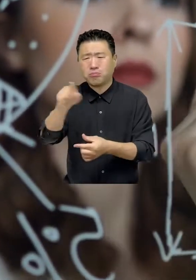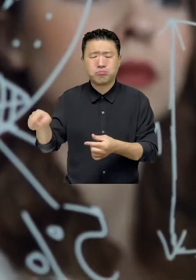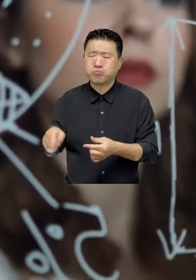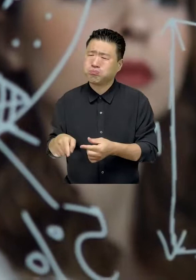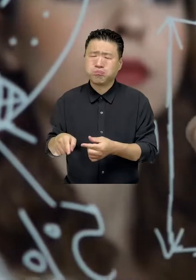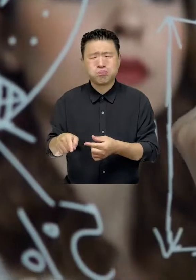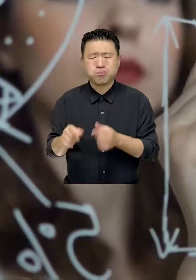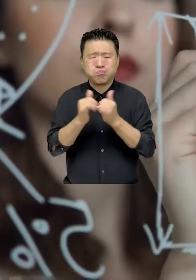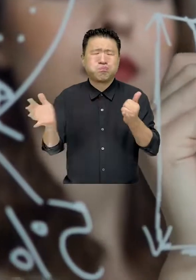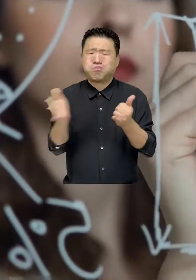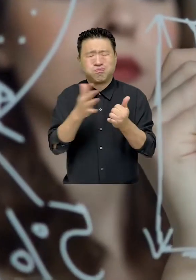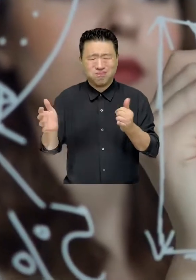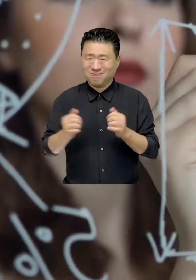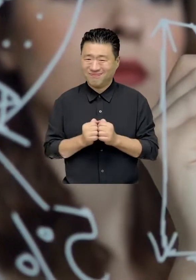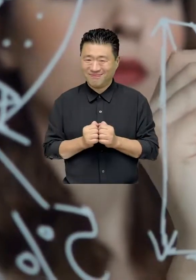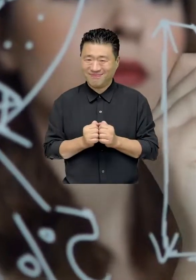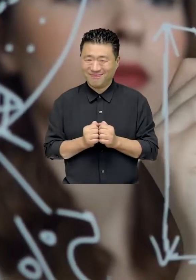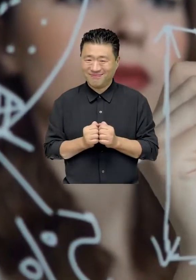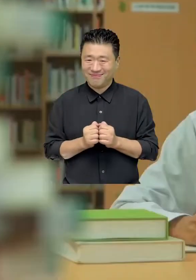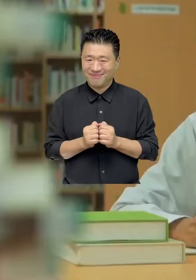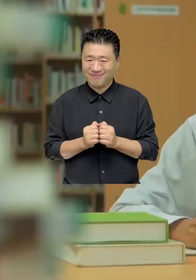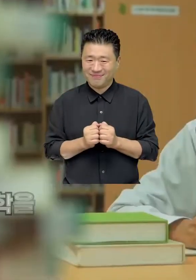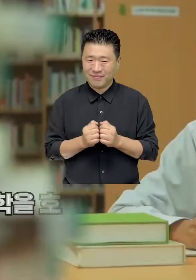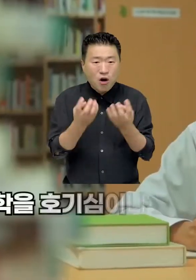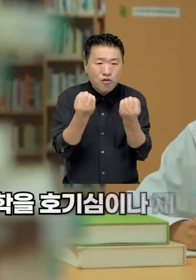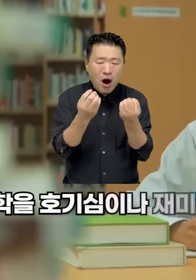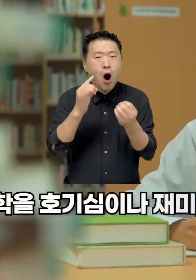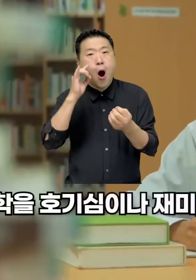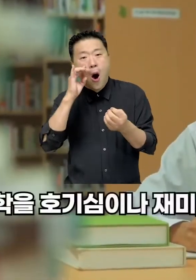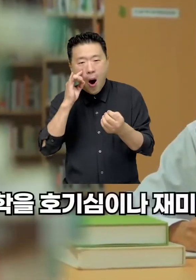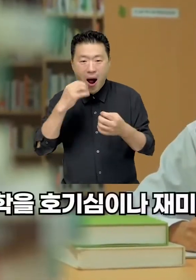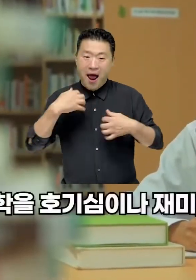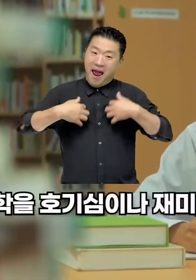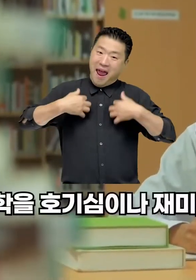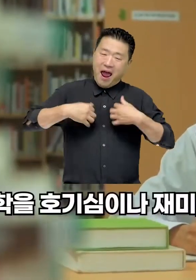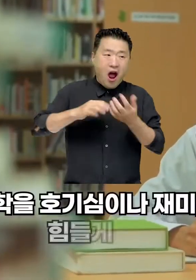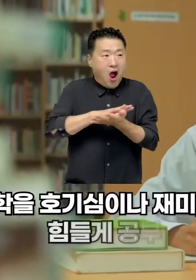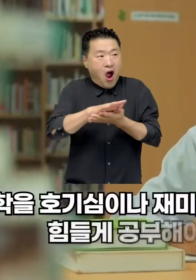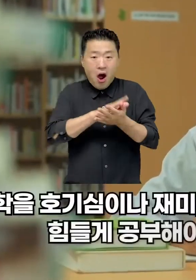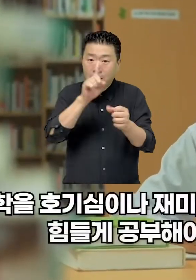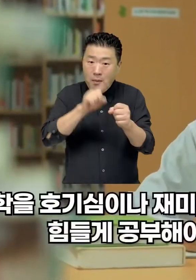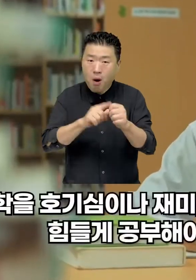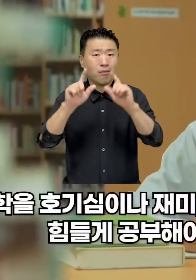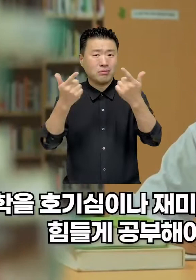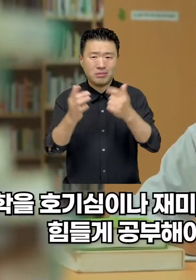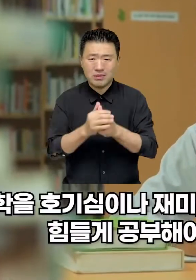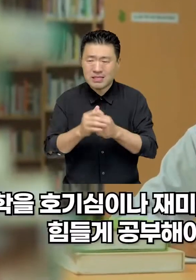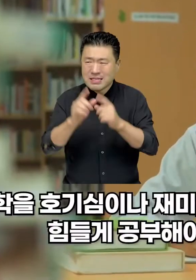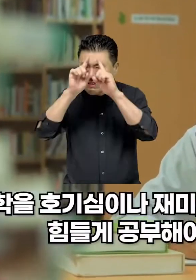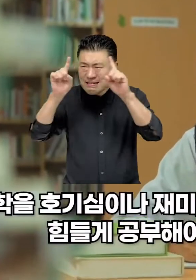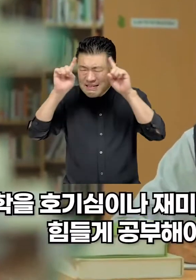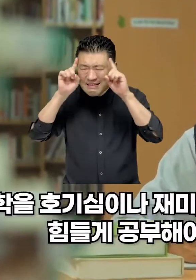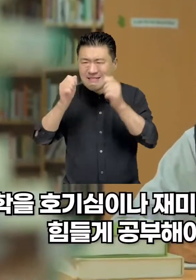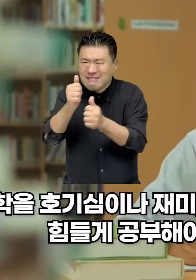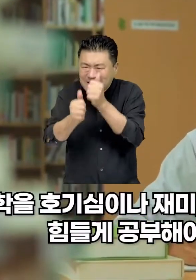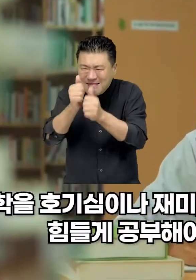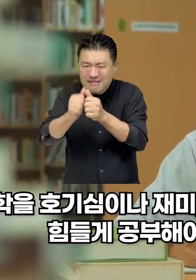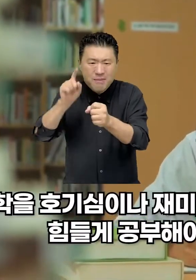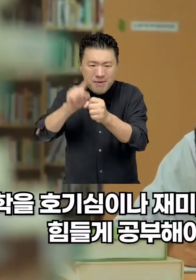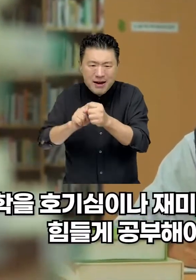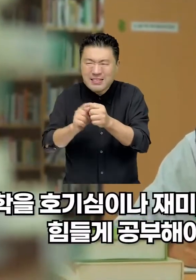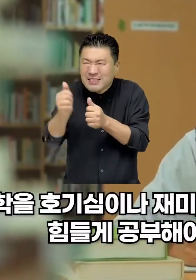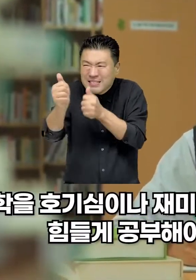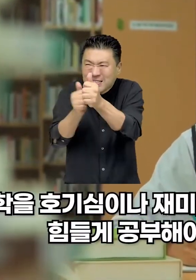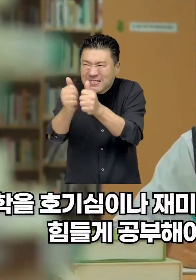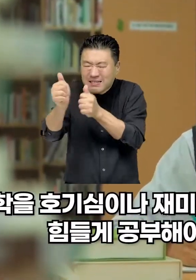있는 사람이 극히 드문 현실입니다. 수학을 호기심이나 재미, 놀이 차원이 아닌 입시 경쟁을 뚫기